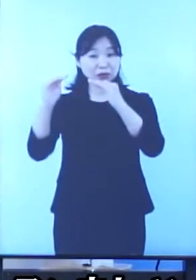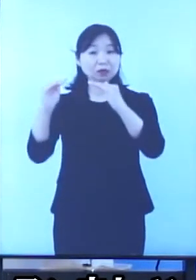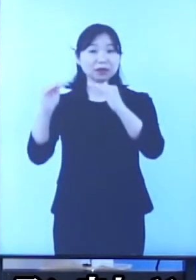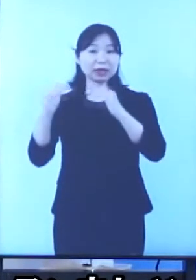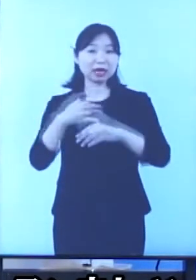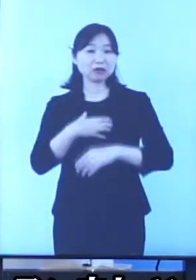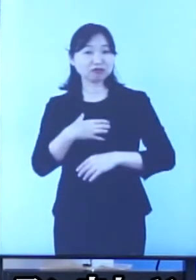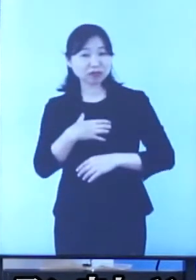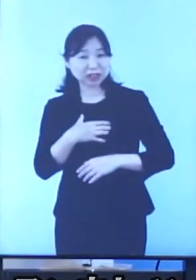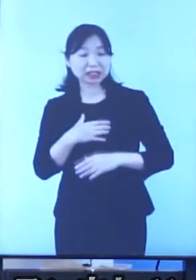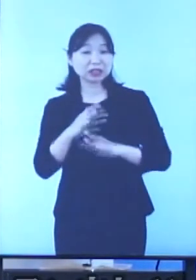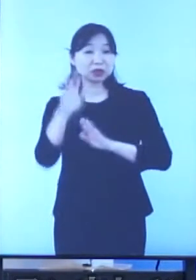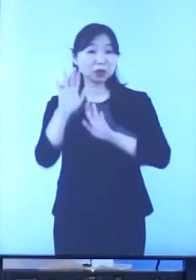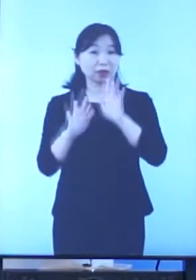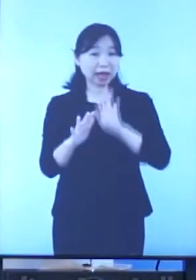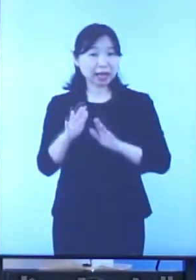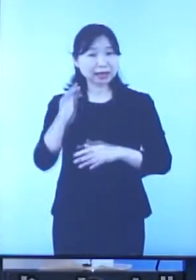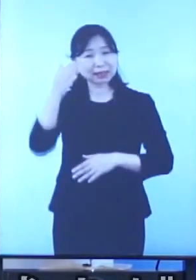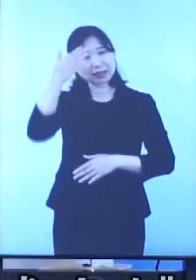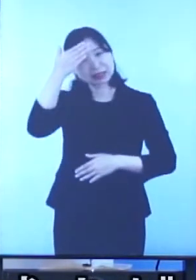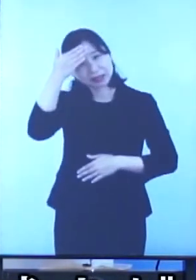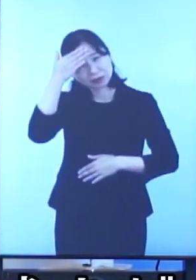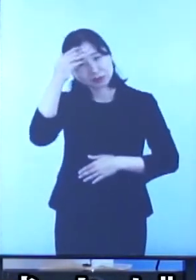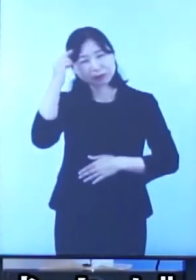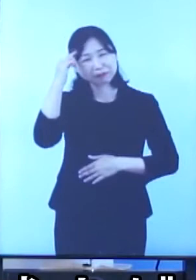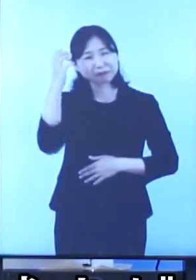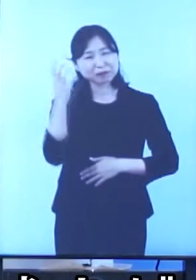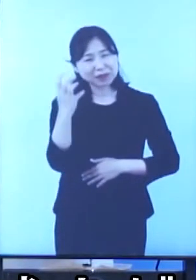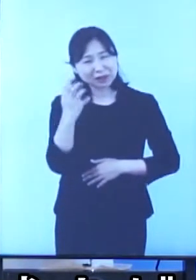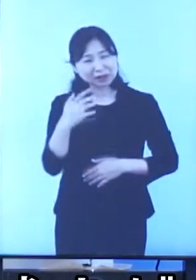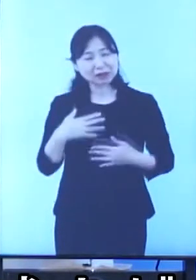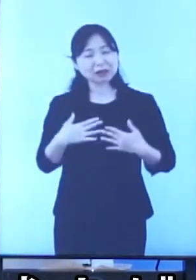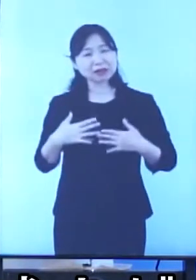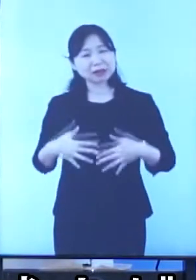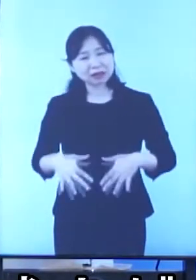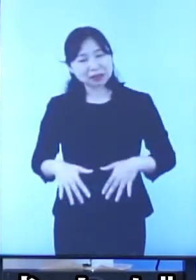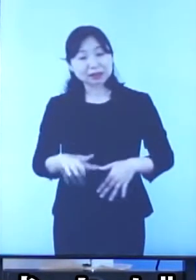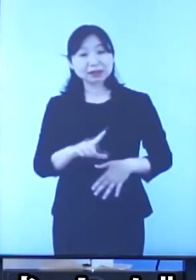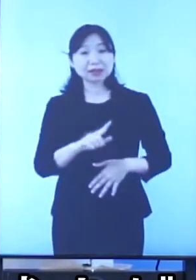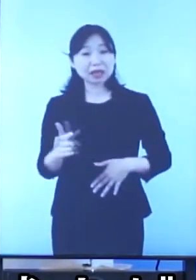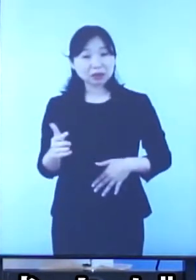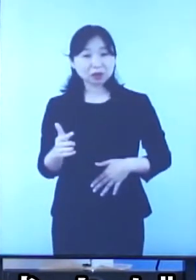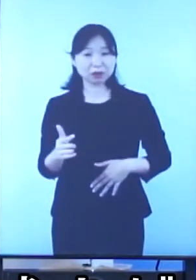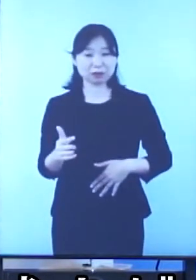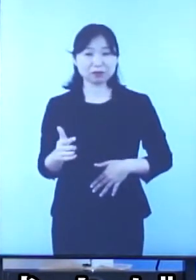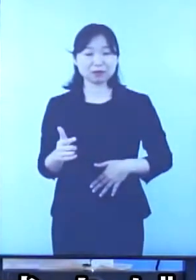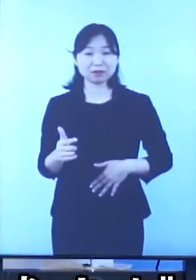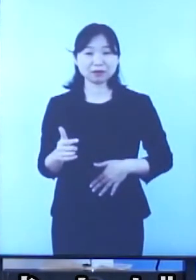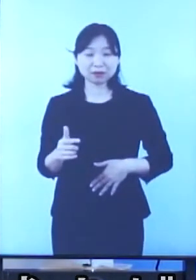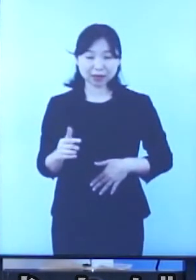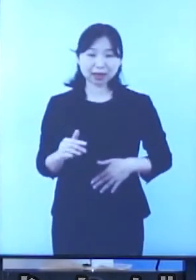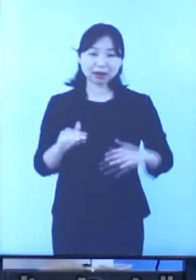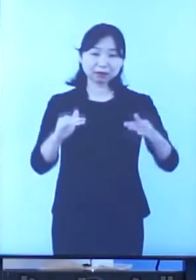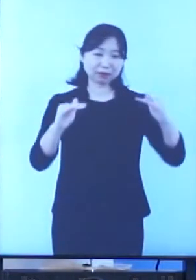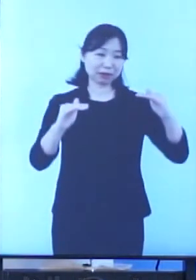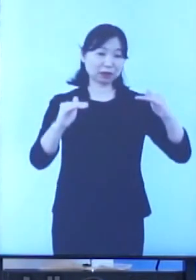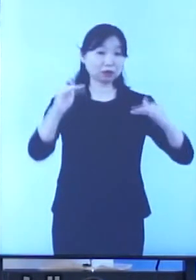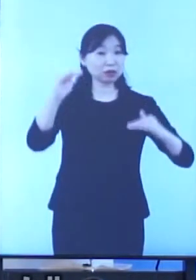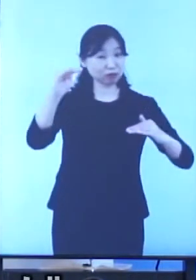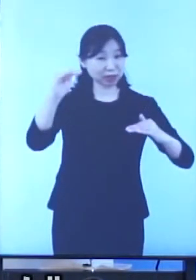症状の発熱や頭痛、倦怠感などの全身反応で減少が見られています